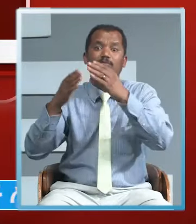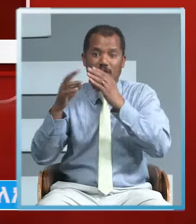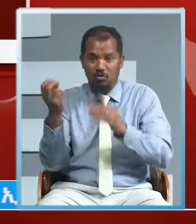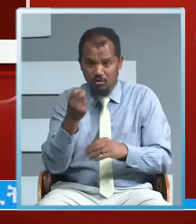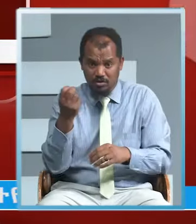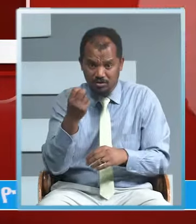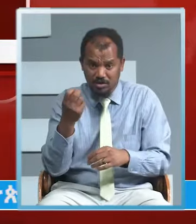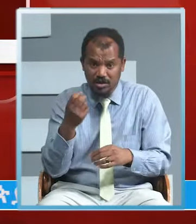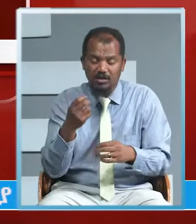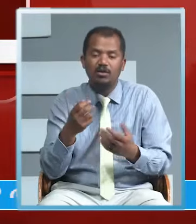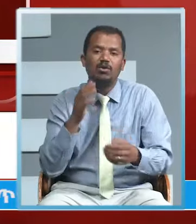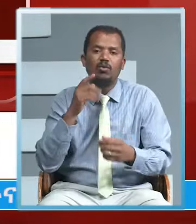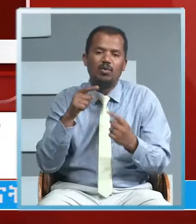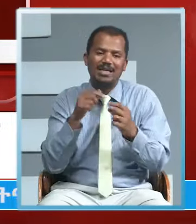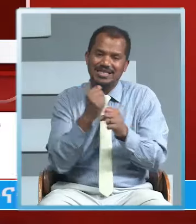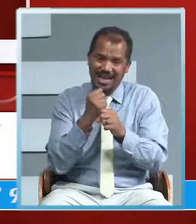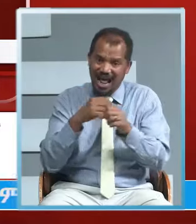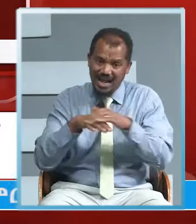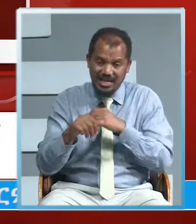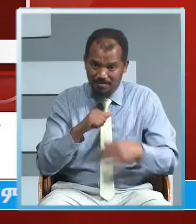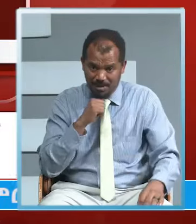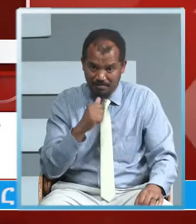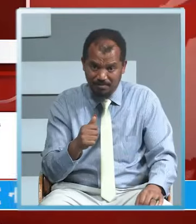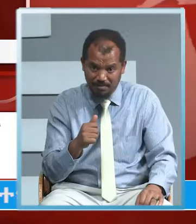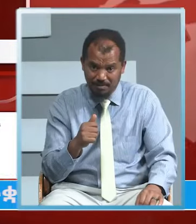ላይ በጊዜያዊነት ርክክብ አድርገነዋል፣ ወደ ስራ አልገባም።